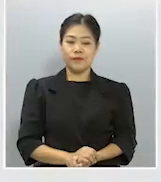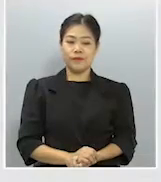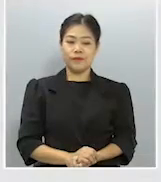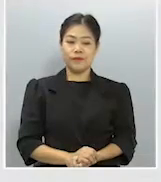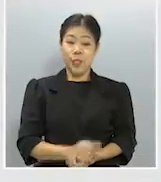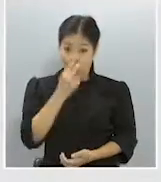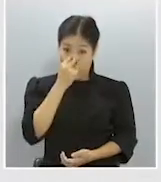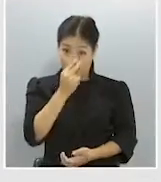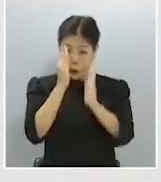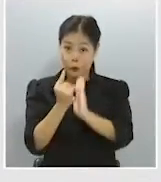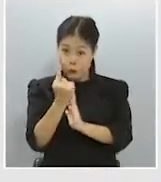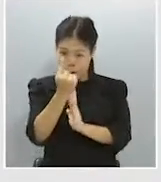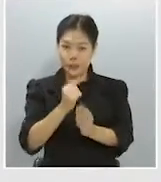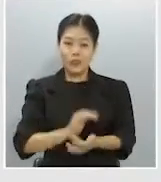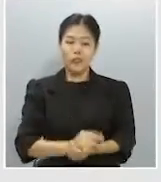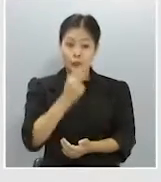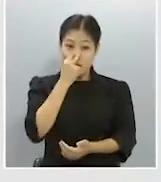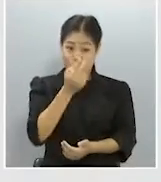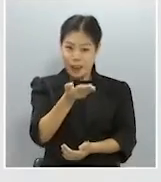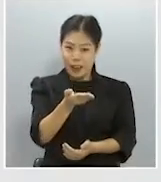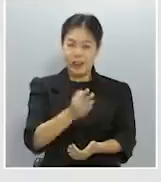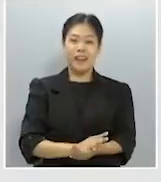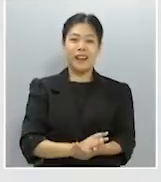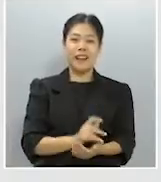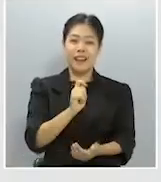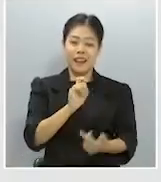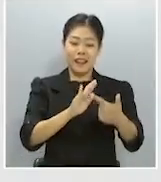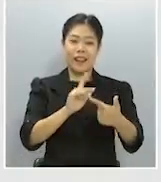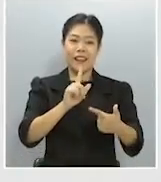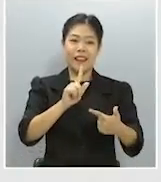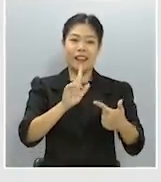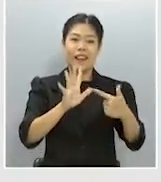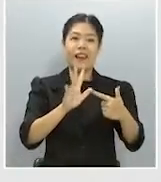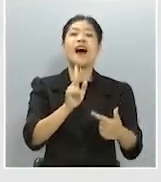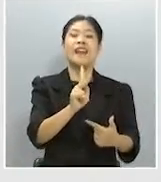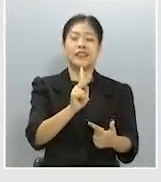และดูอีกคนนึงฮะดูท็อปช็อตอเล็กซ์ซีซ่